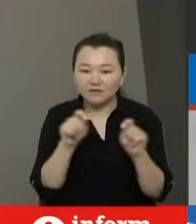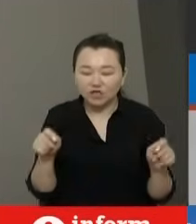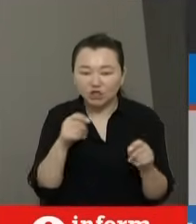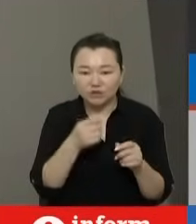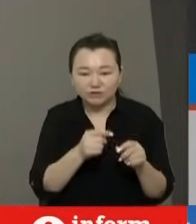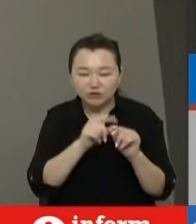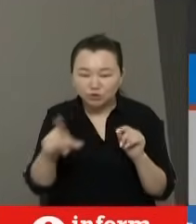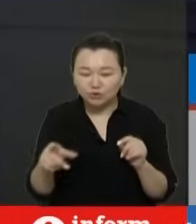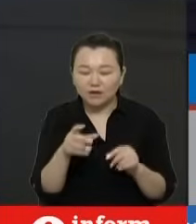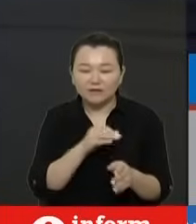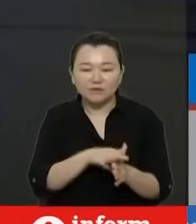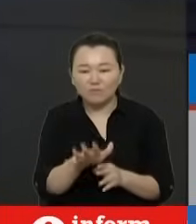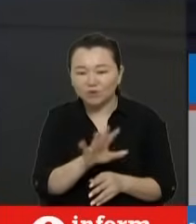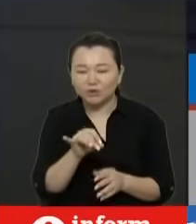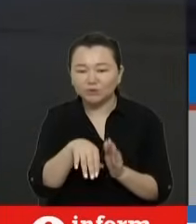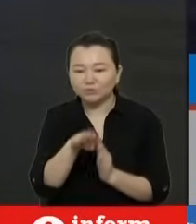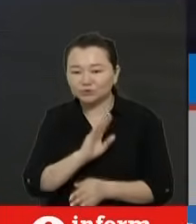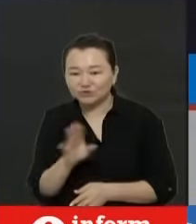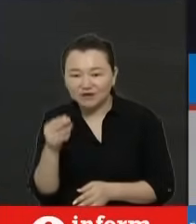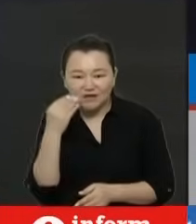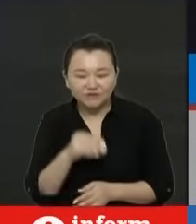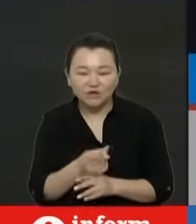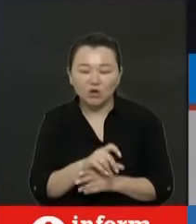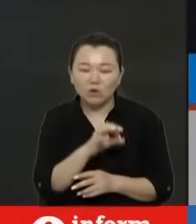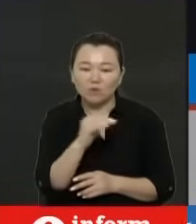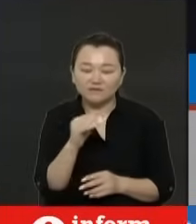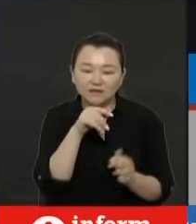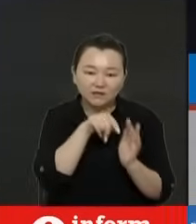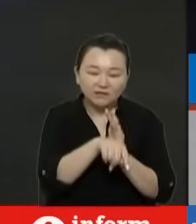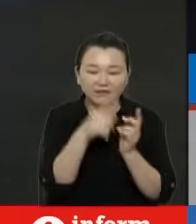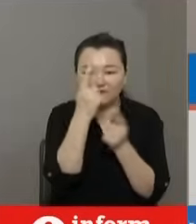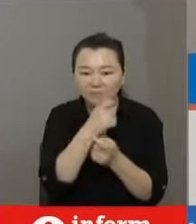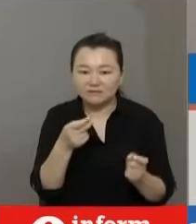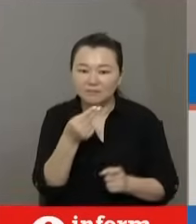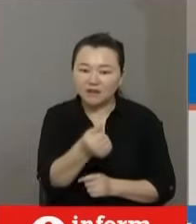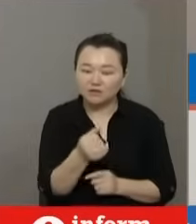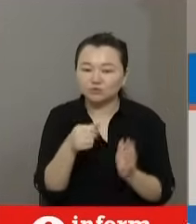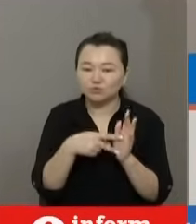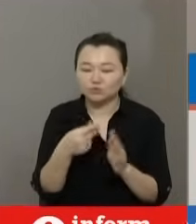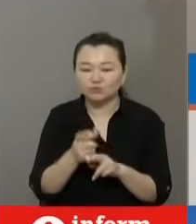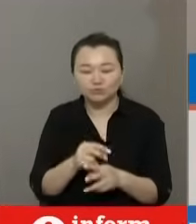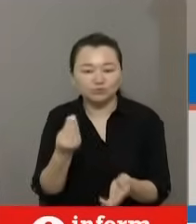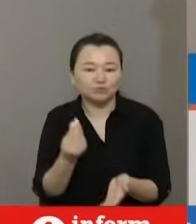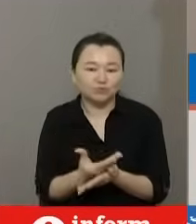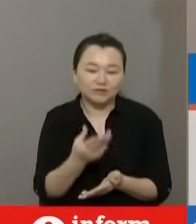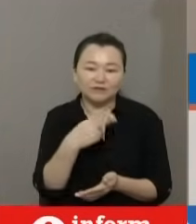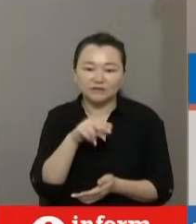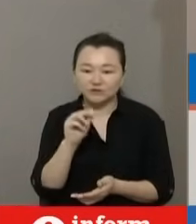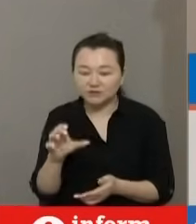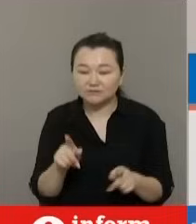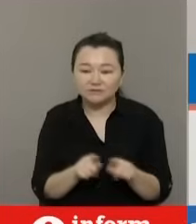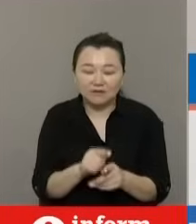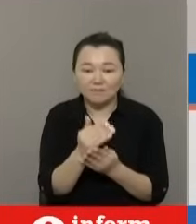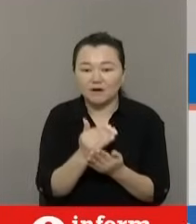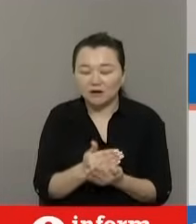которые неполные и не лучшего качества. Сетуют, что на официальных ресурсах информация платная и стоит очень дорого. В ДЧС говорят, такая